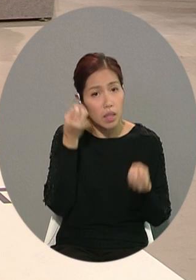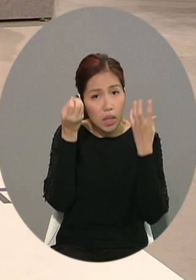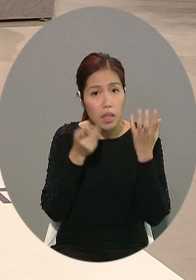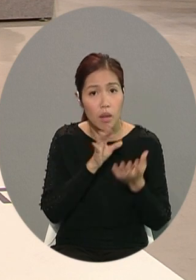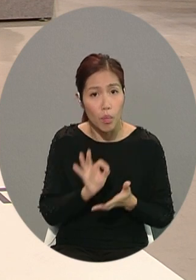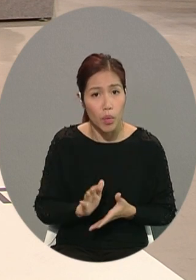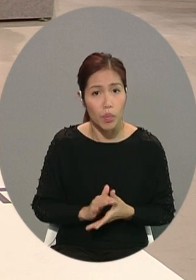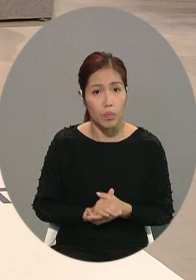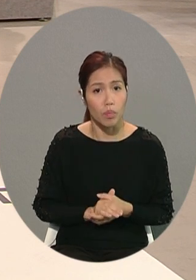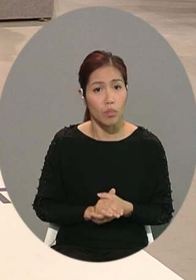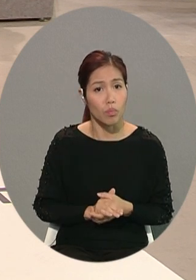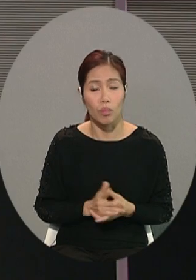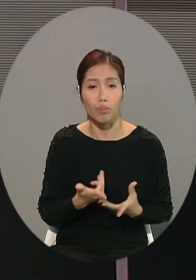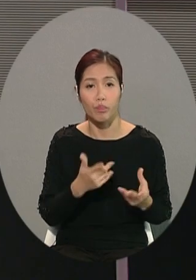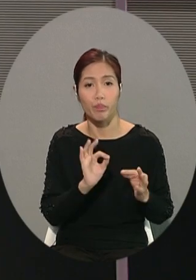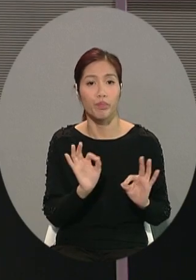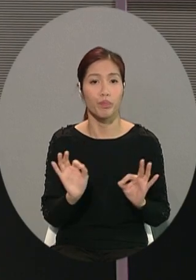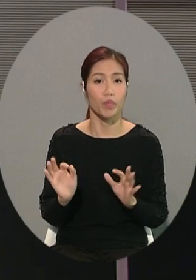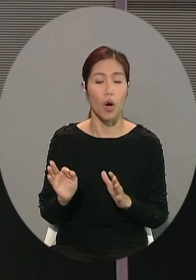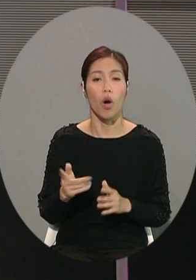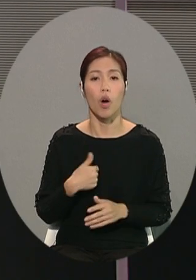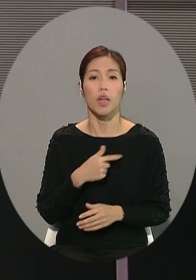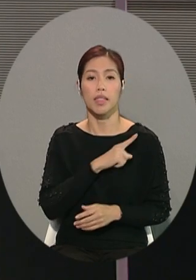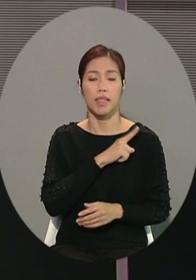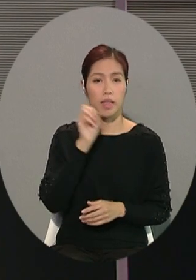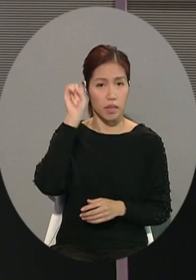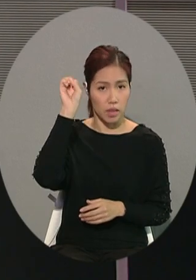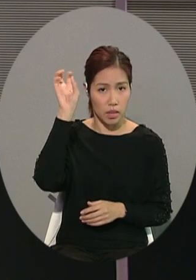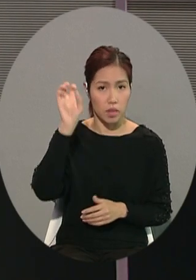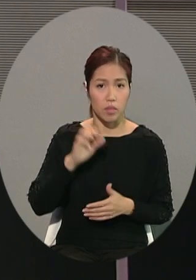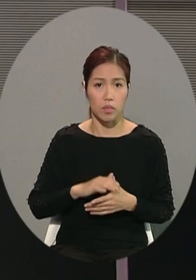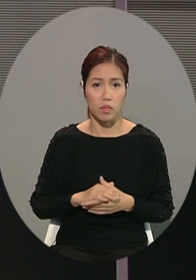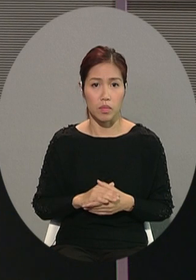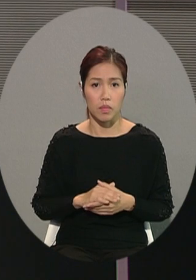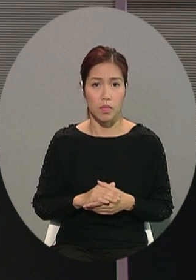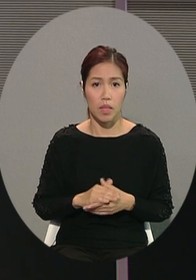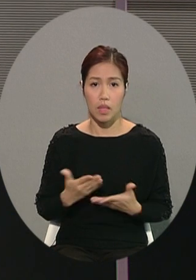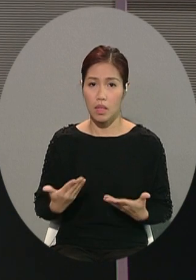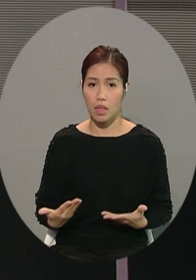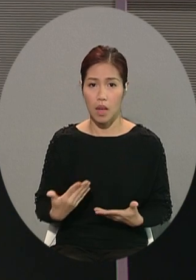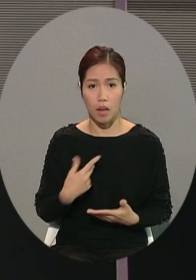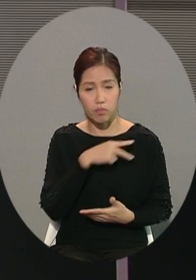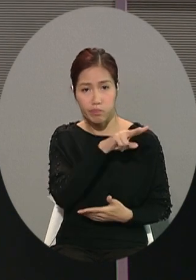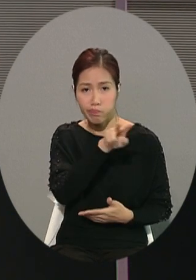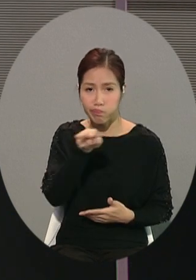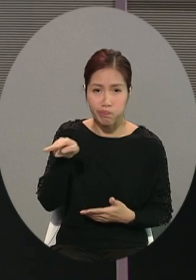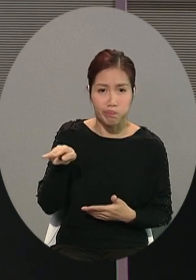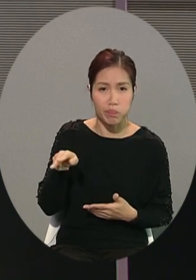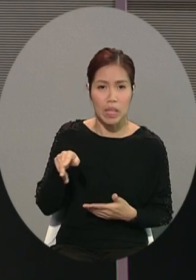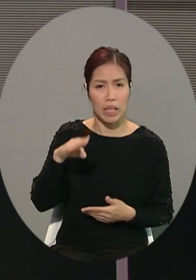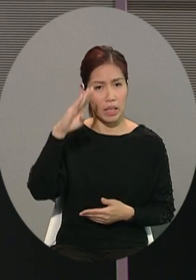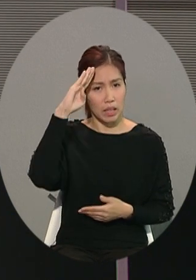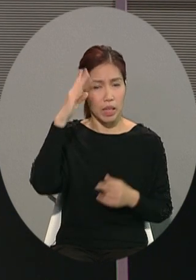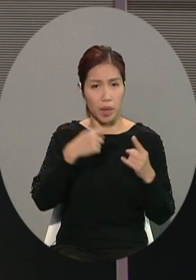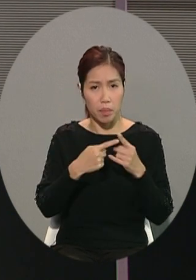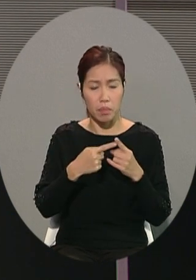哦 ，OK， 咁其實咧，我自己有個意見嘅，就係咧，因為而家我哋見到警民嘅衝突